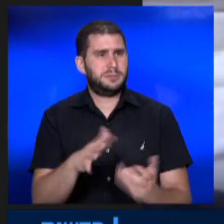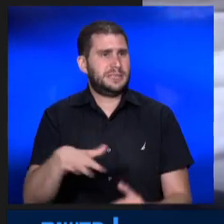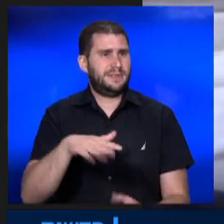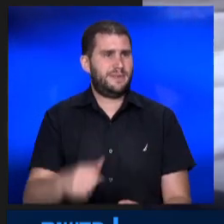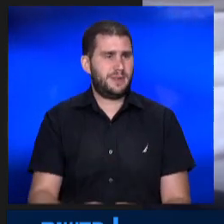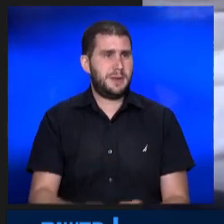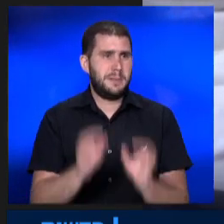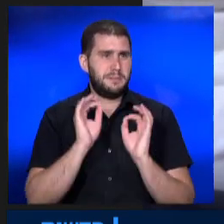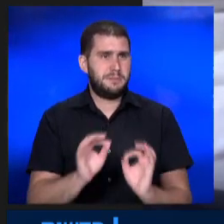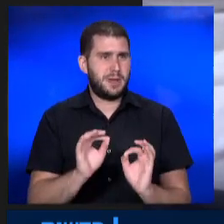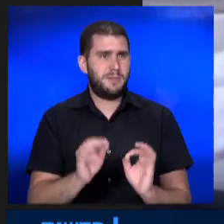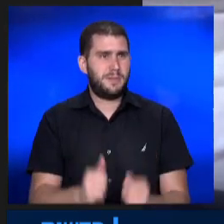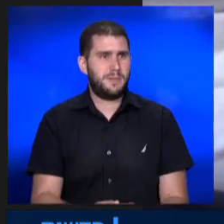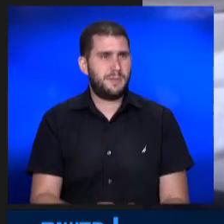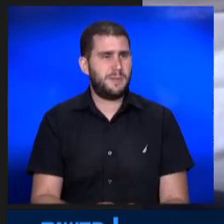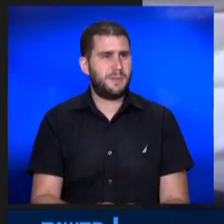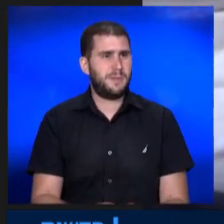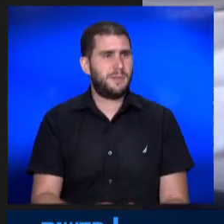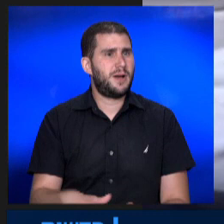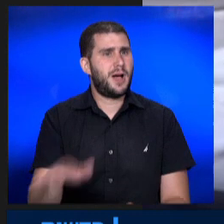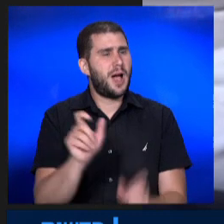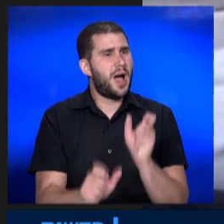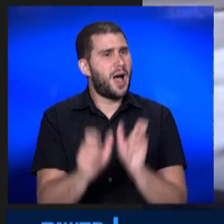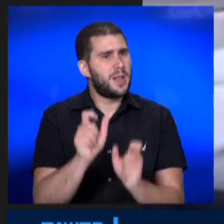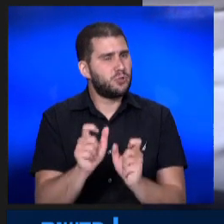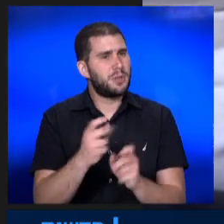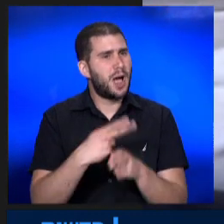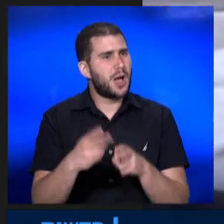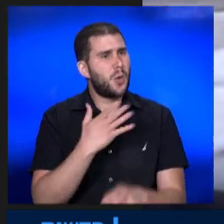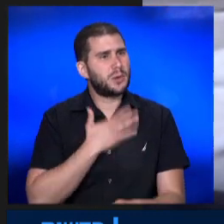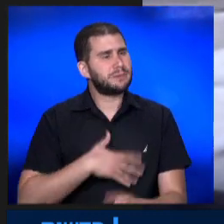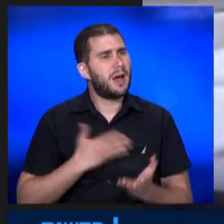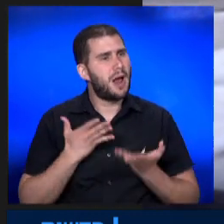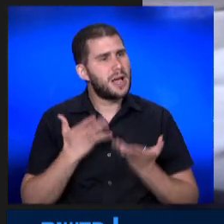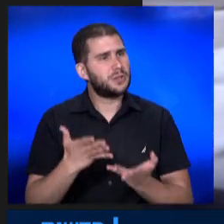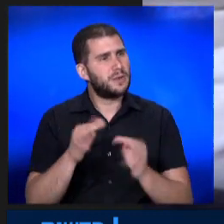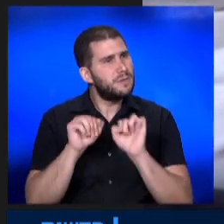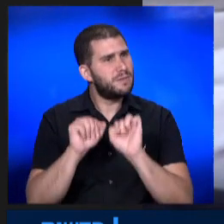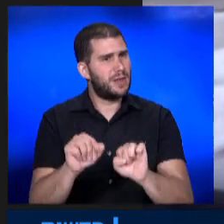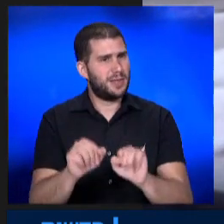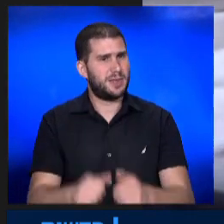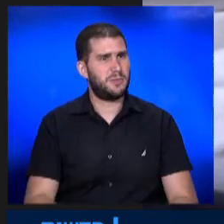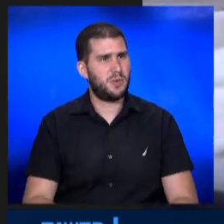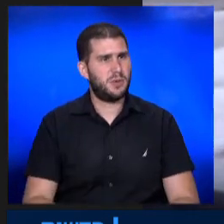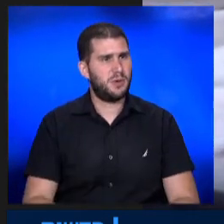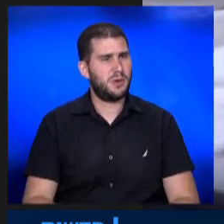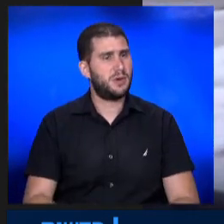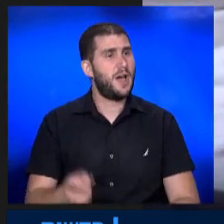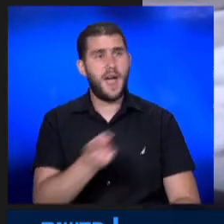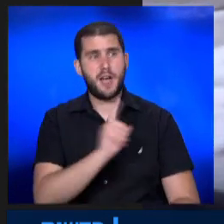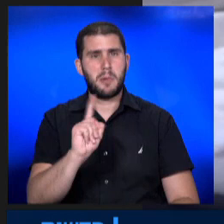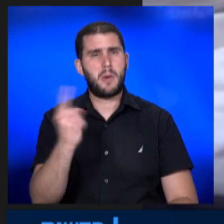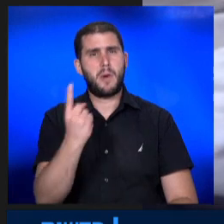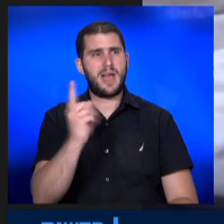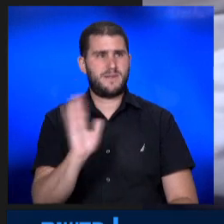וסביבה, ובאמת שכונה, אנשים שרק רוצים לעזור לו ולתמוך בו, ושהוא אף פעם לא יהיה